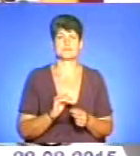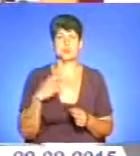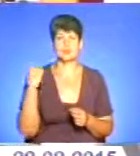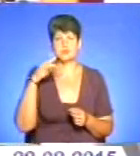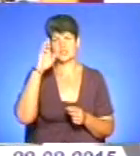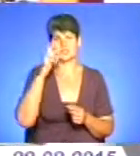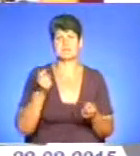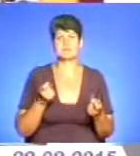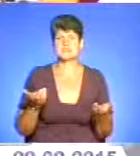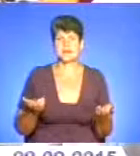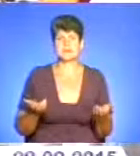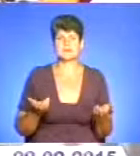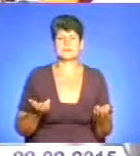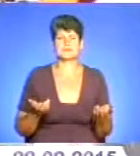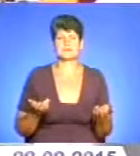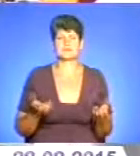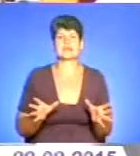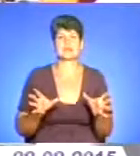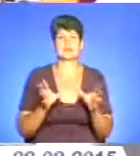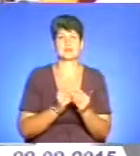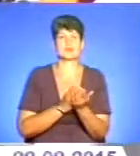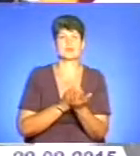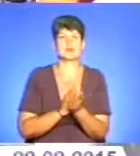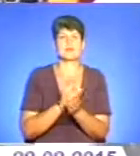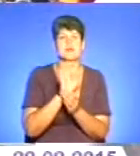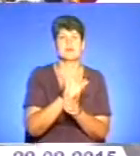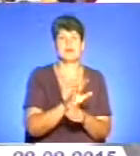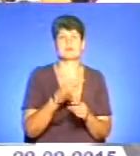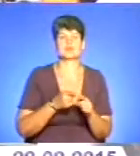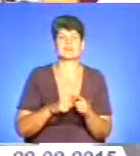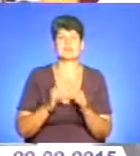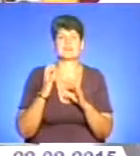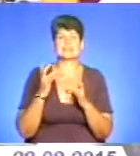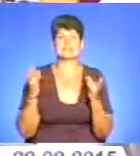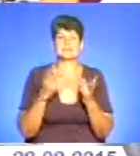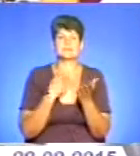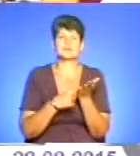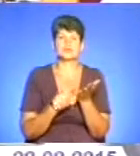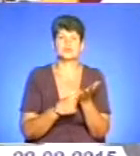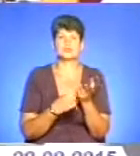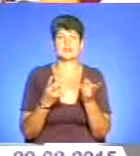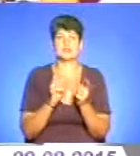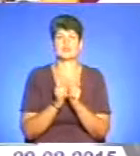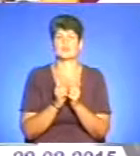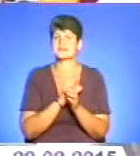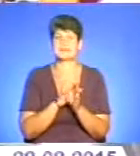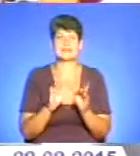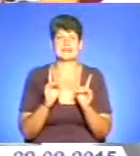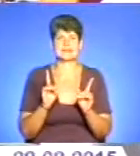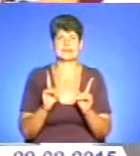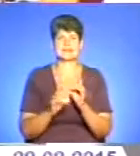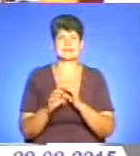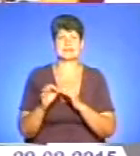обласної державної адміністрації. Спільно направляємо цей вантаж, щоб доказати, що треба вести боротьбу не тільки за